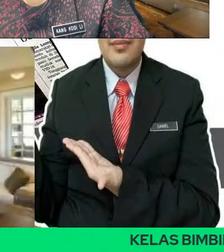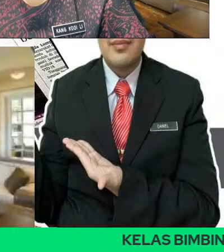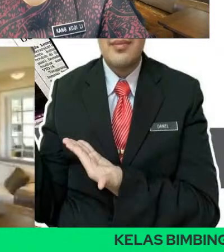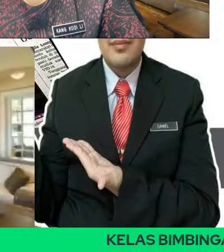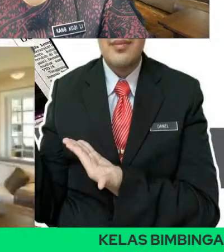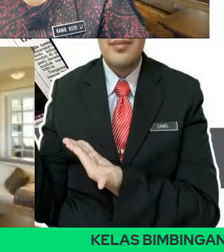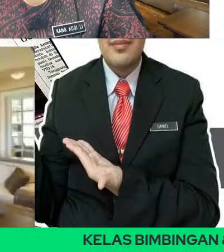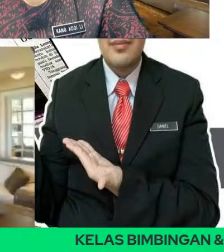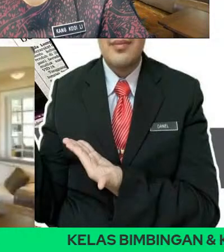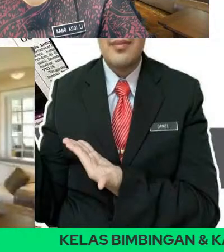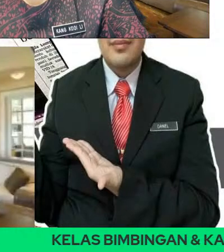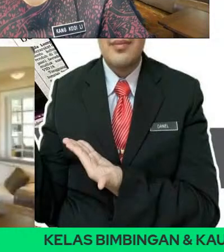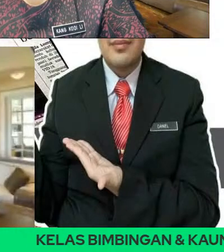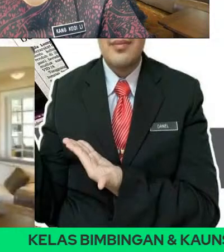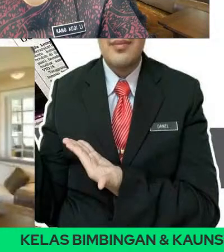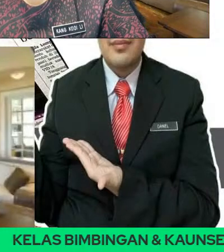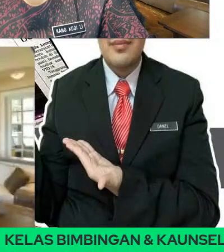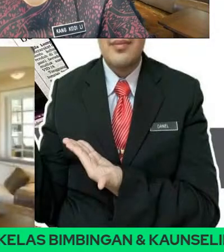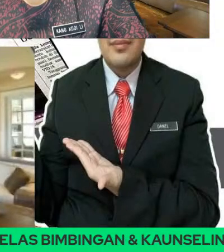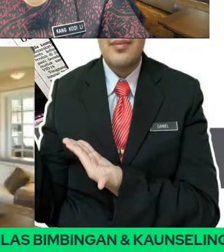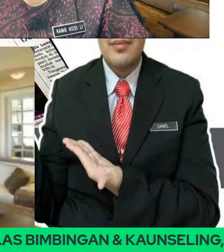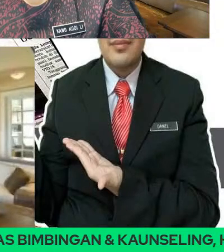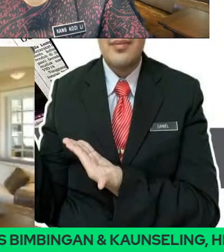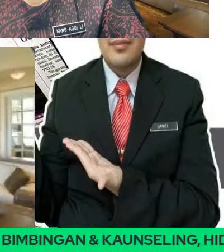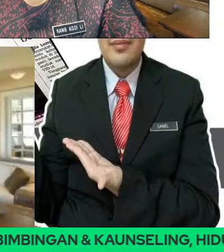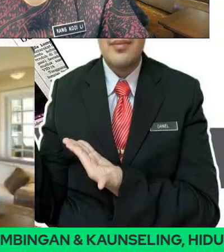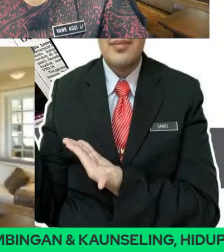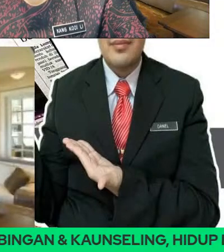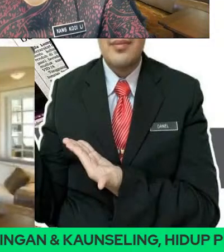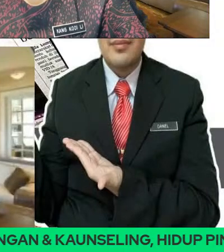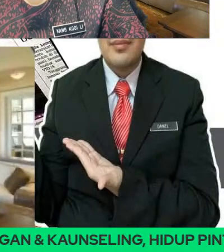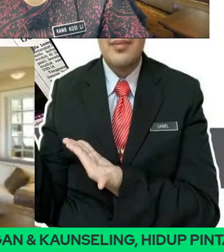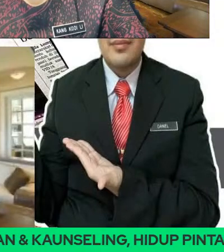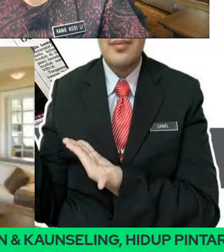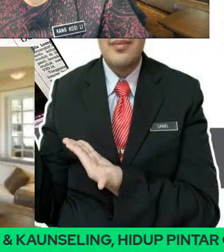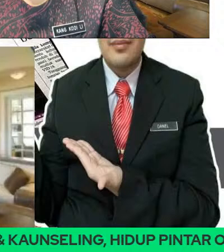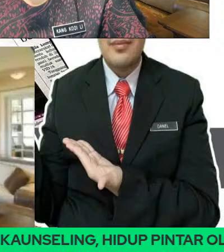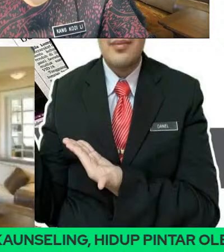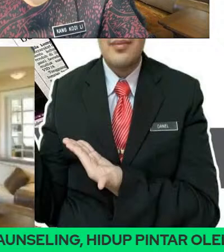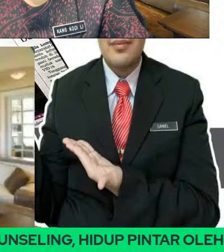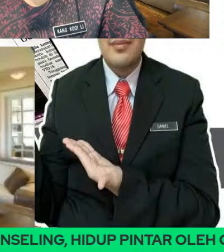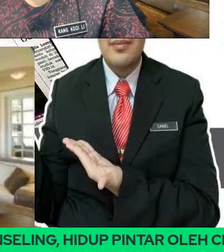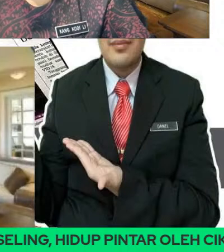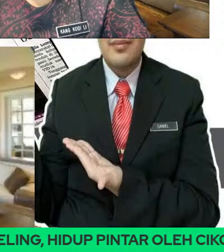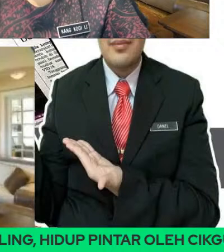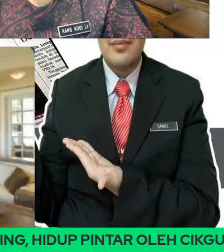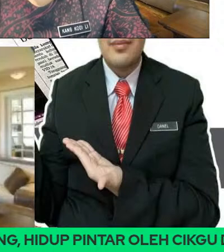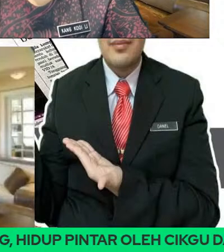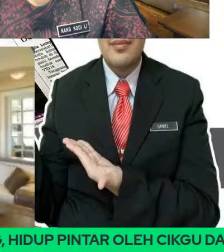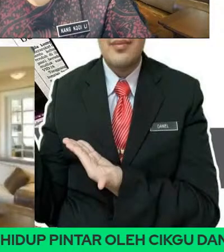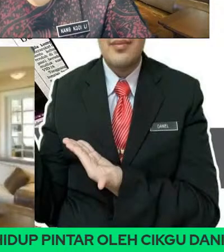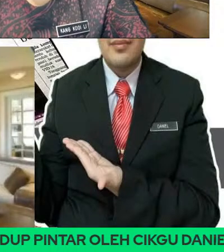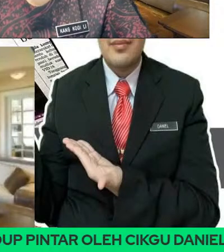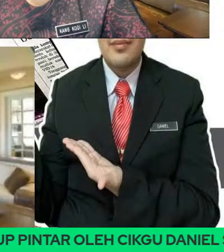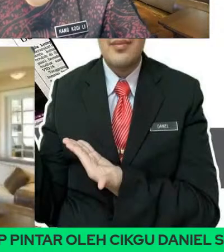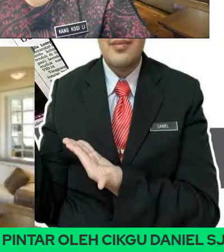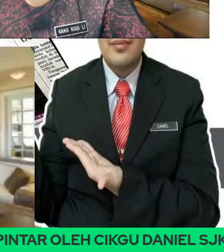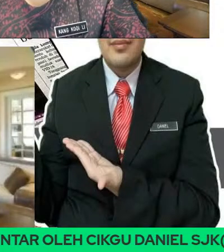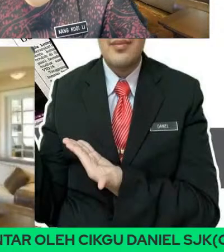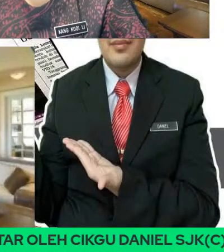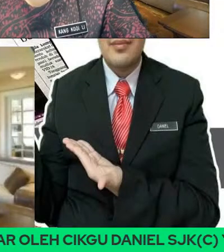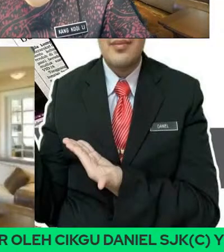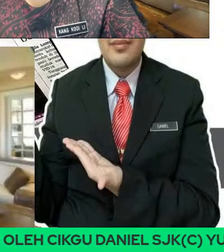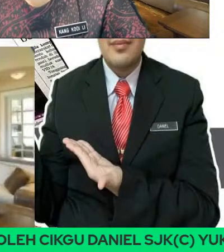online.exe YouTube YouTube yang juga merupakan kerjasama edit Malaysia dan gelap guru